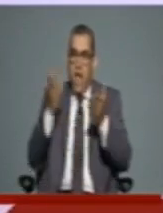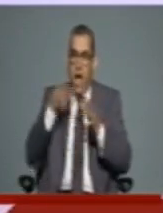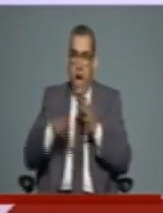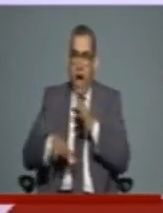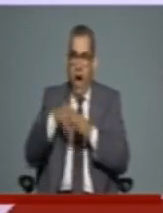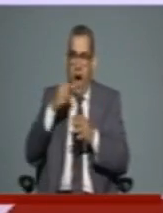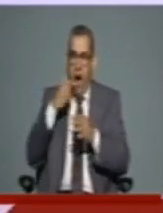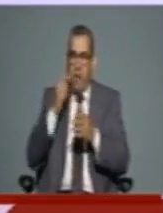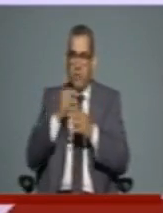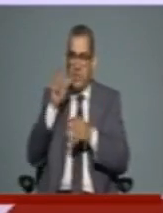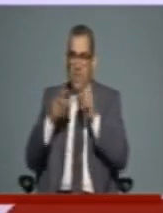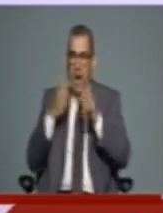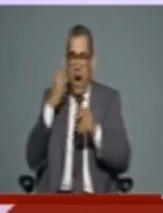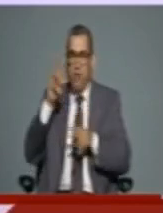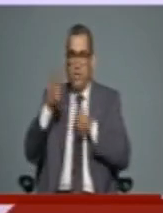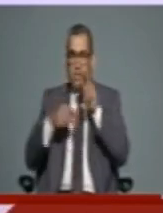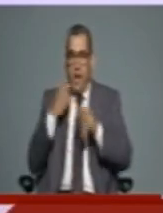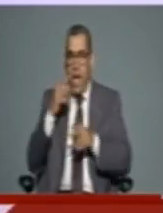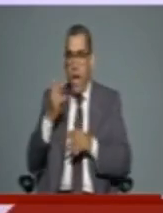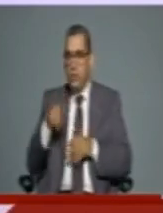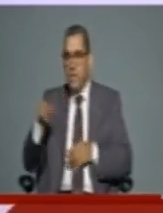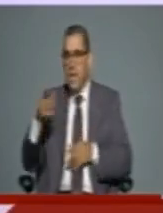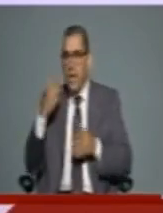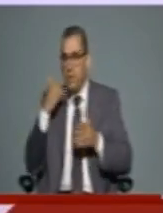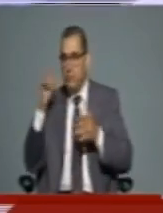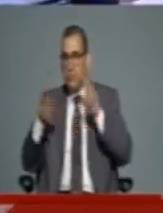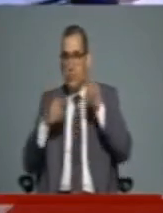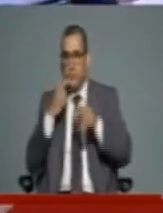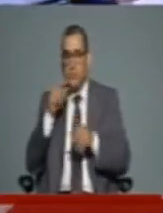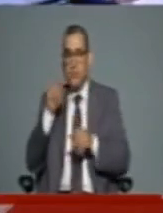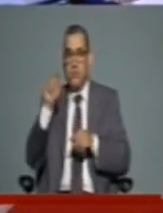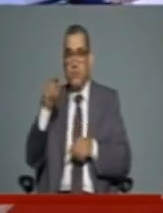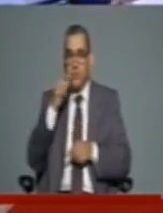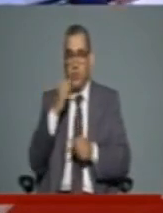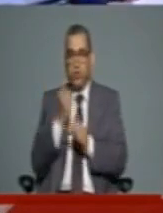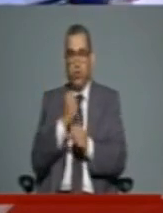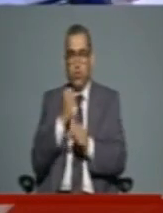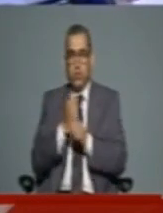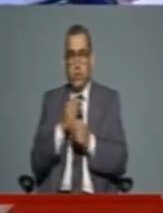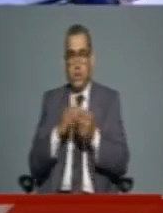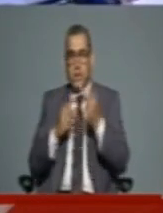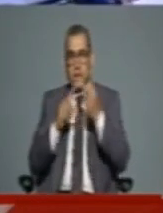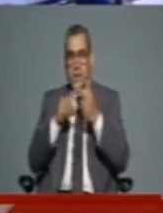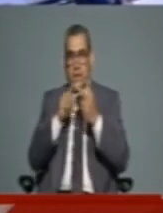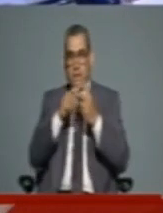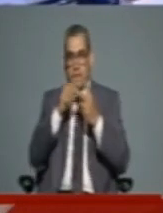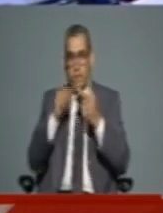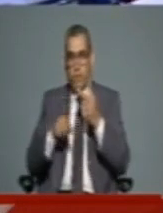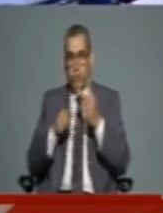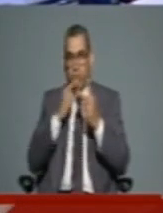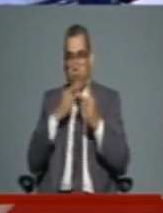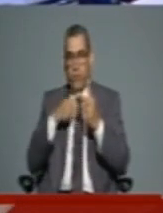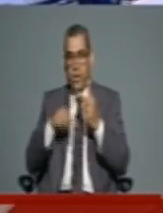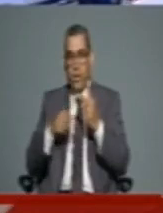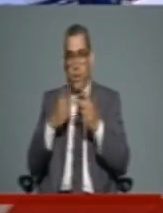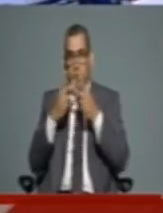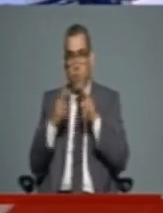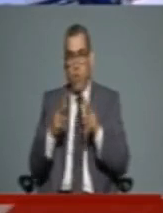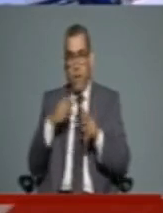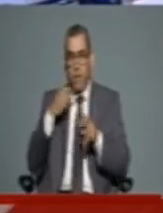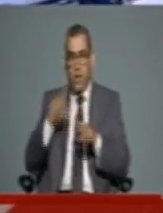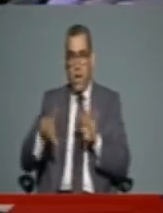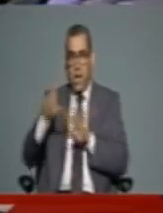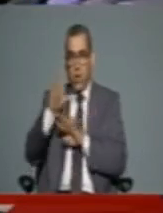المواطن على الحصول على السلعة، وهنا اشتغلنا على حاجتين بموافقة من دولة رئيس الوزراء ومجلس